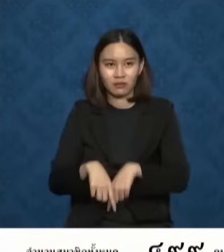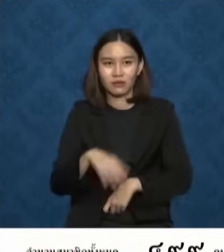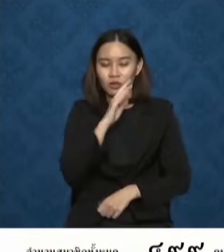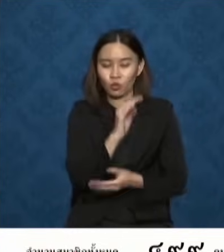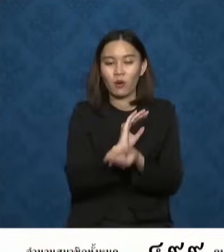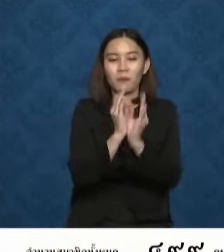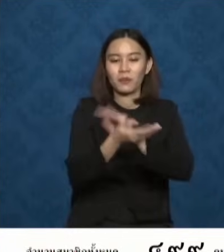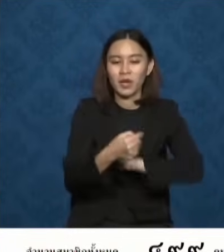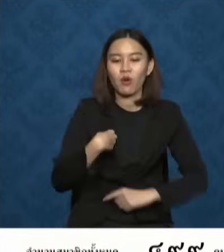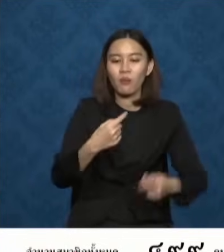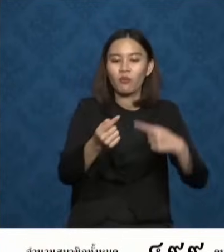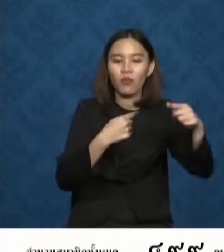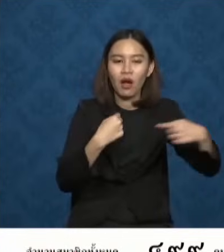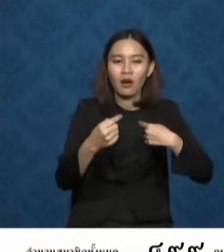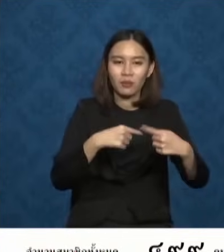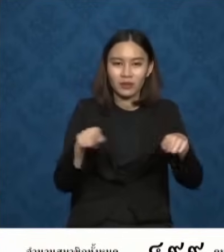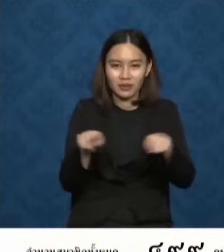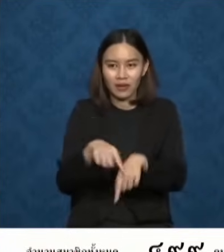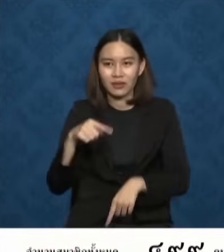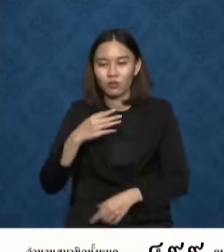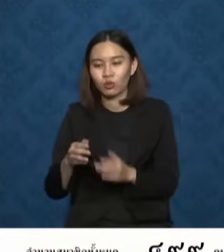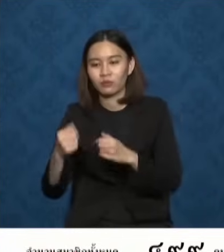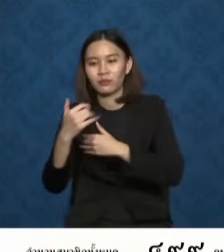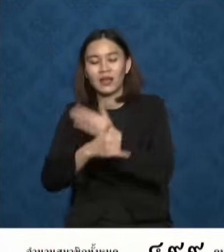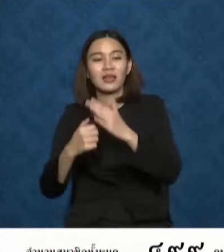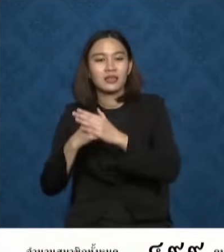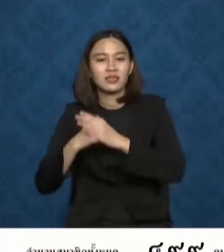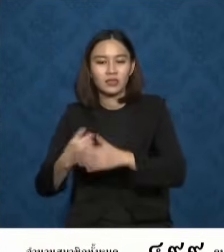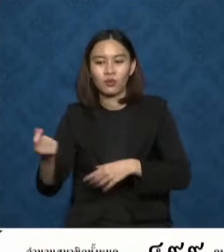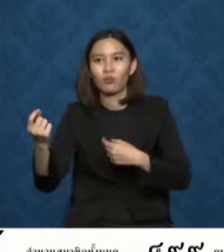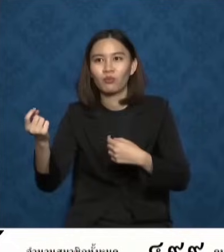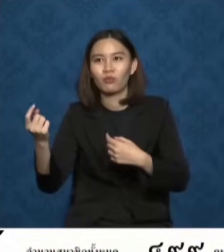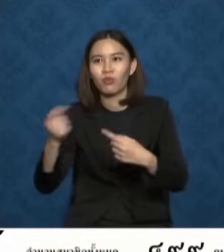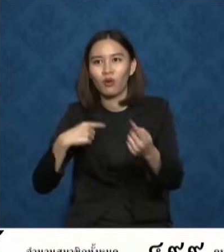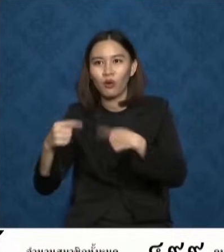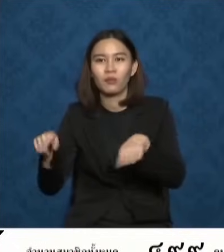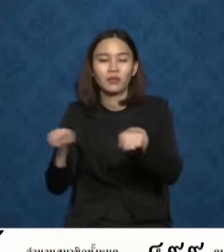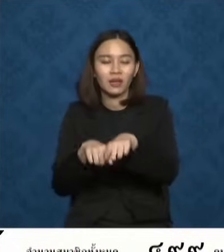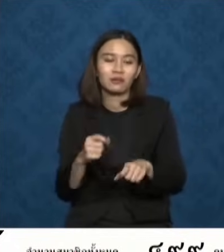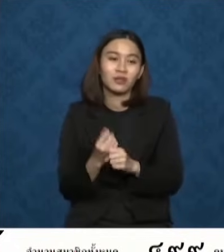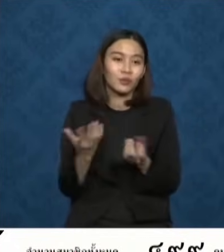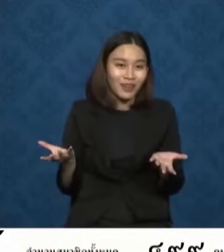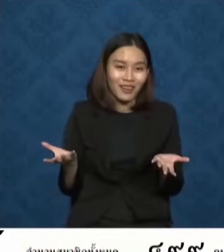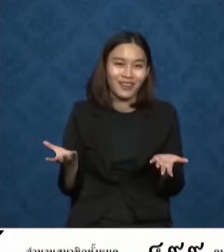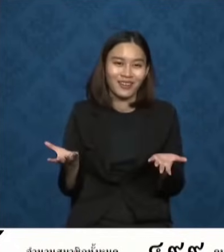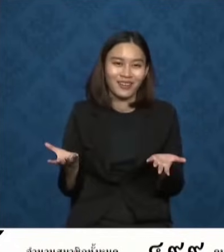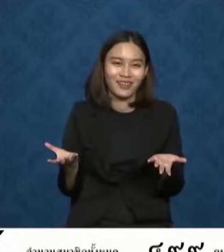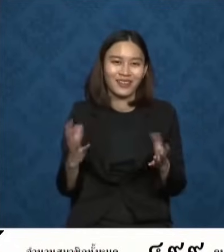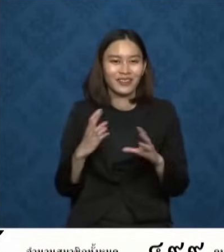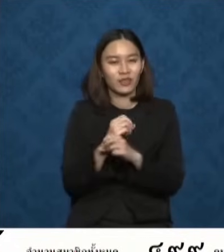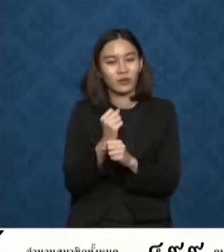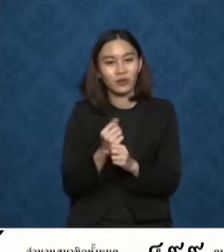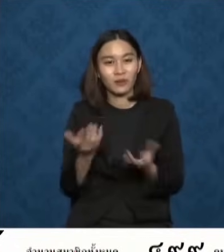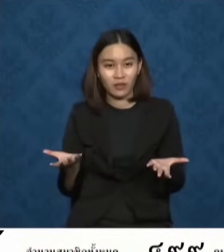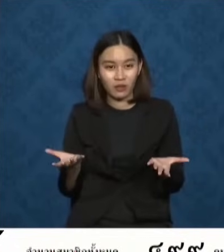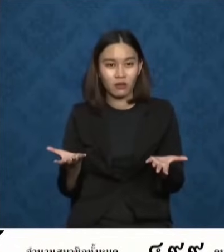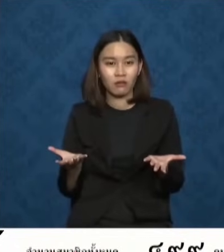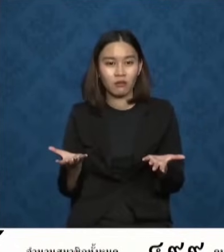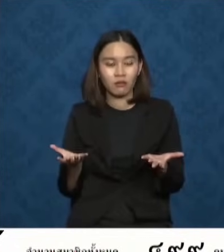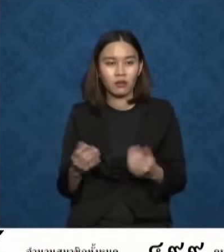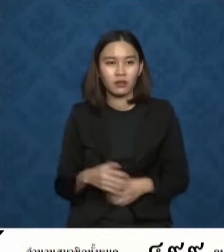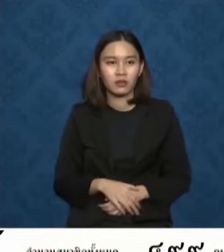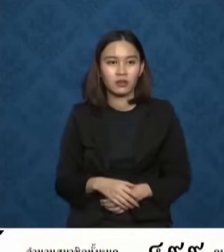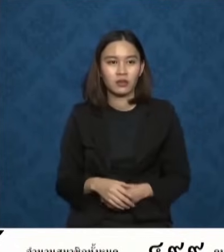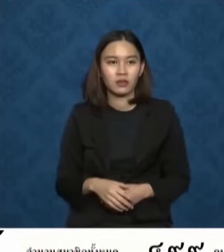นนะถ้ากลับไปแบบเดิมก็โดนแล้วเอาไงท่านครับเรือดำน้ำ